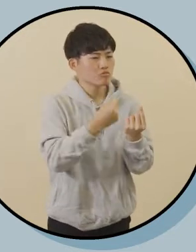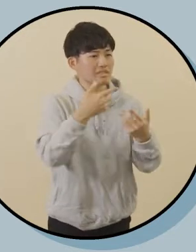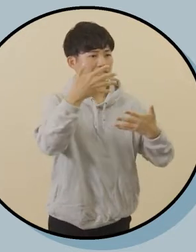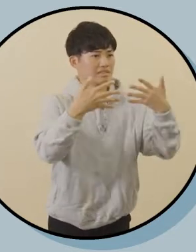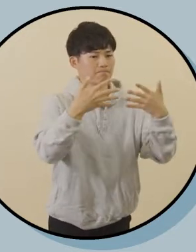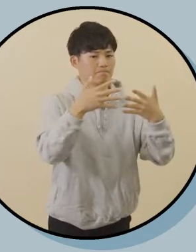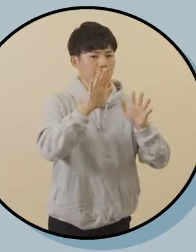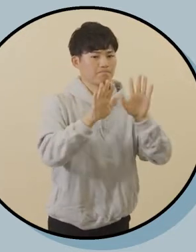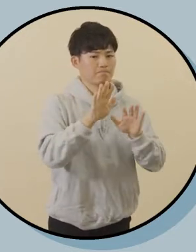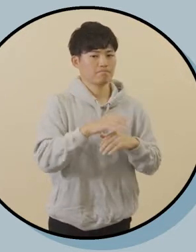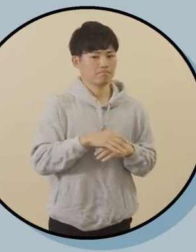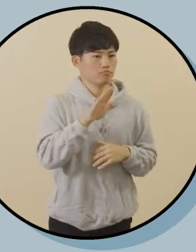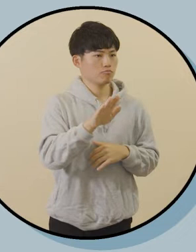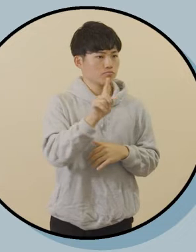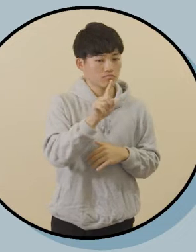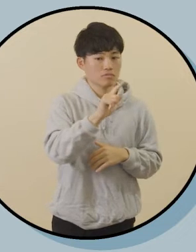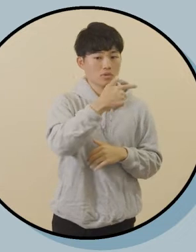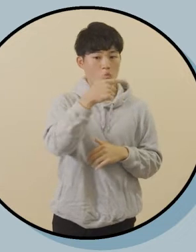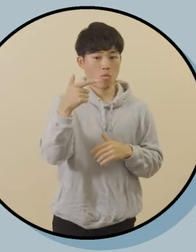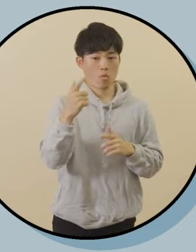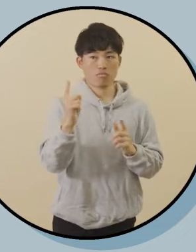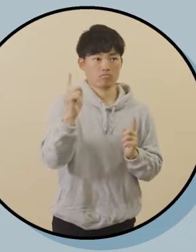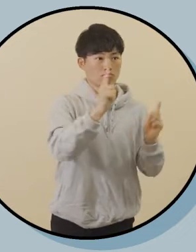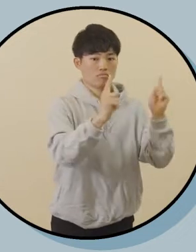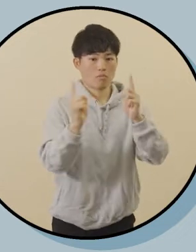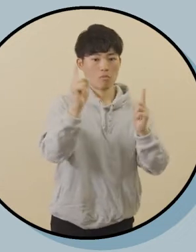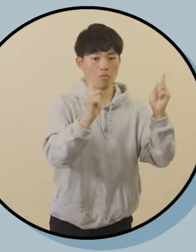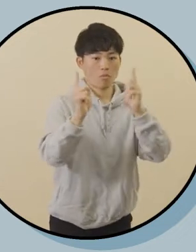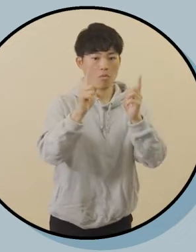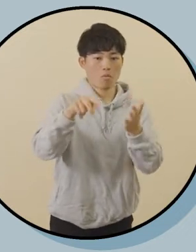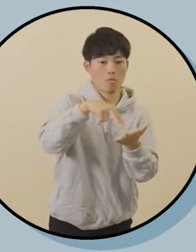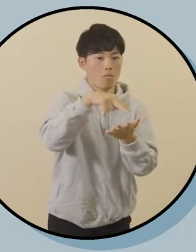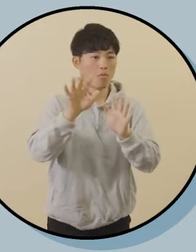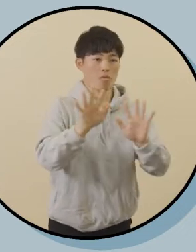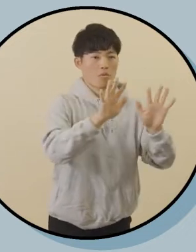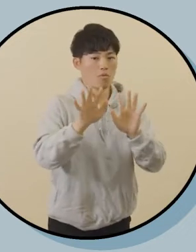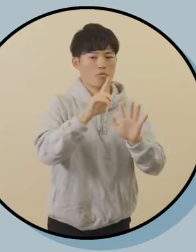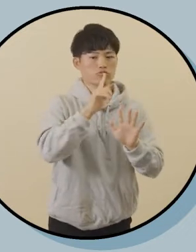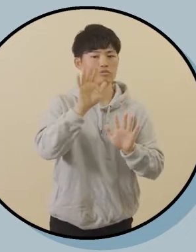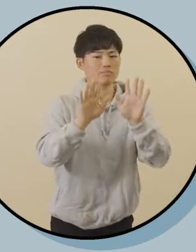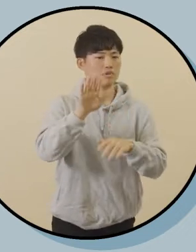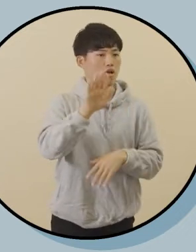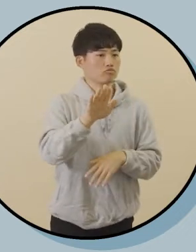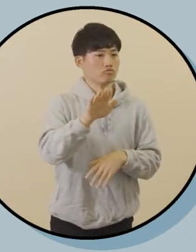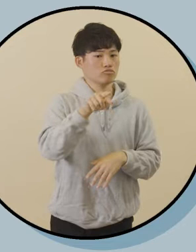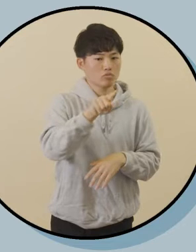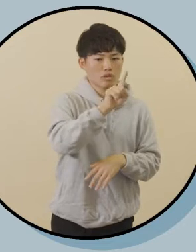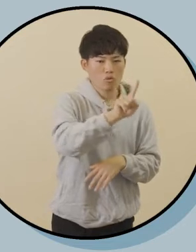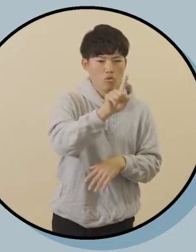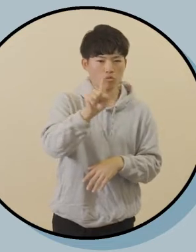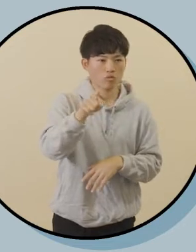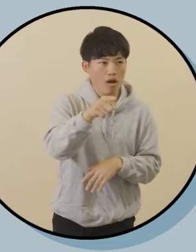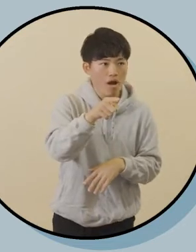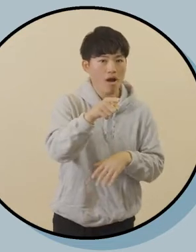ものたちがやってきて、こう、ダンスをするっていうシーンがあるんですけど、もうこれって本当一個一個が多分平野くんのイマジナリーフレンドなんだ